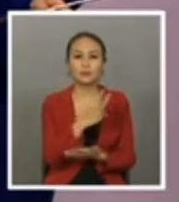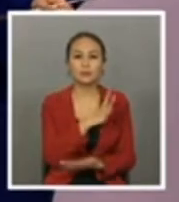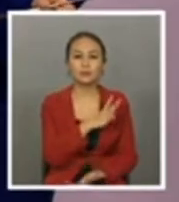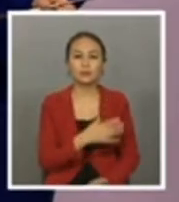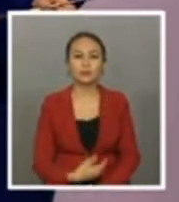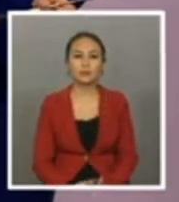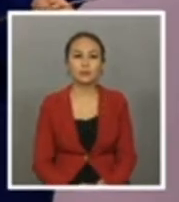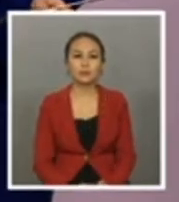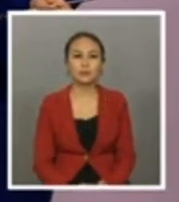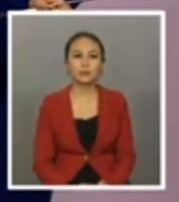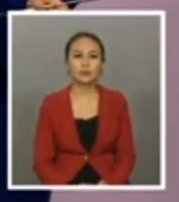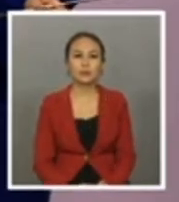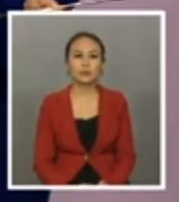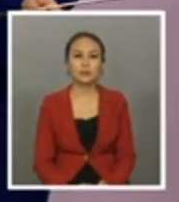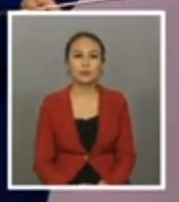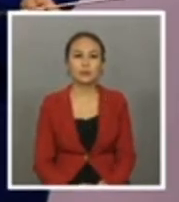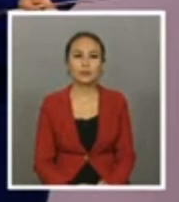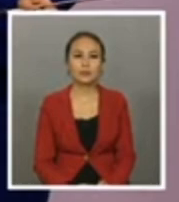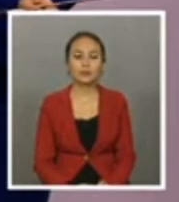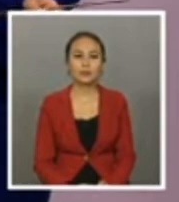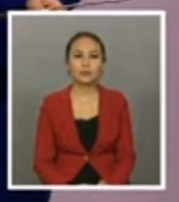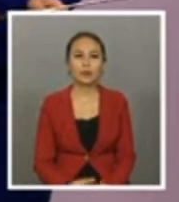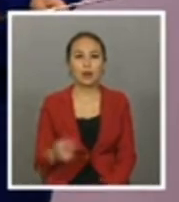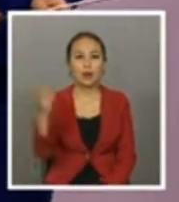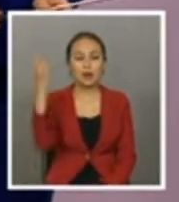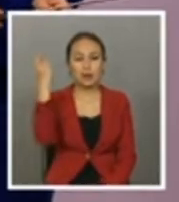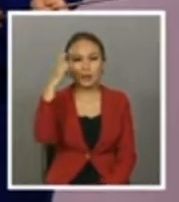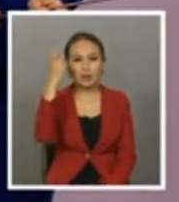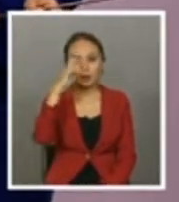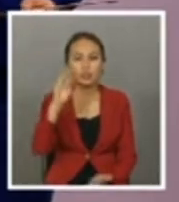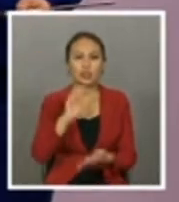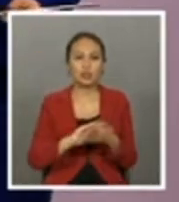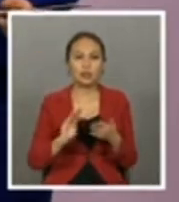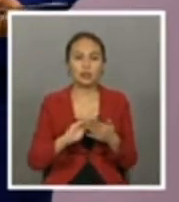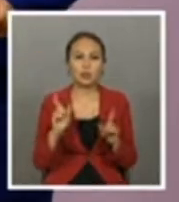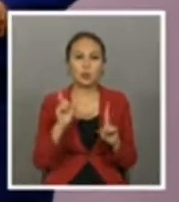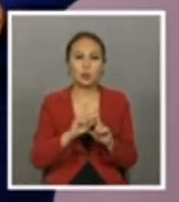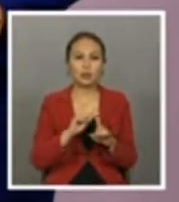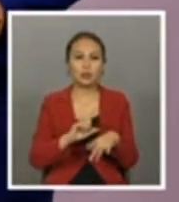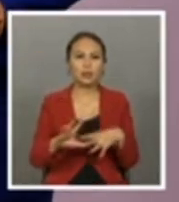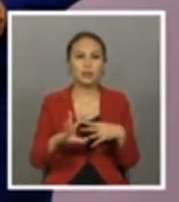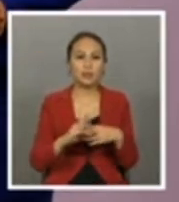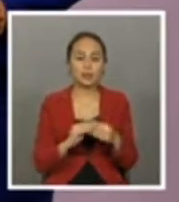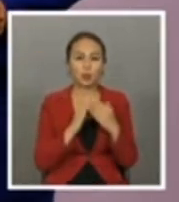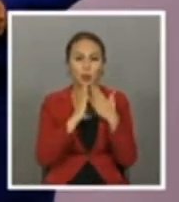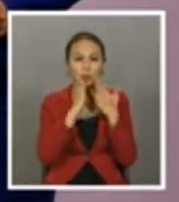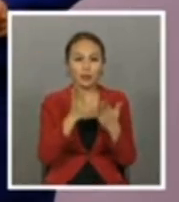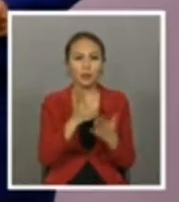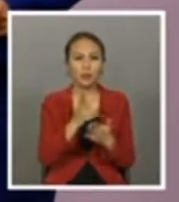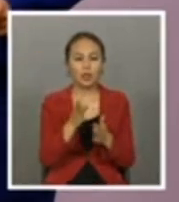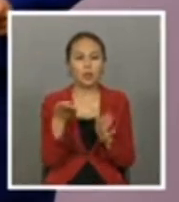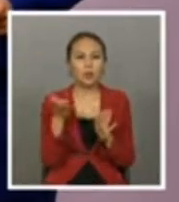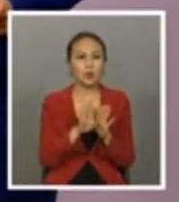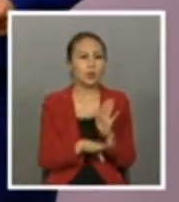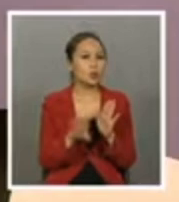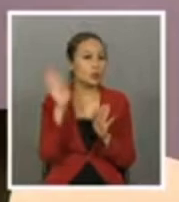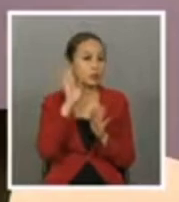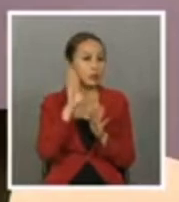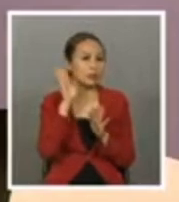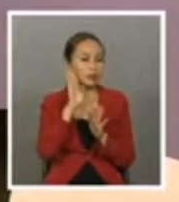Балалар, жұмбақтағы қарамен жазылған сөздерді бірге оқиық. Сусыз,